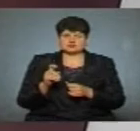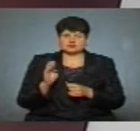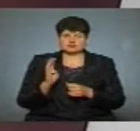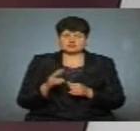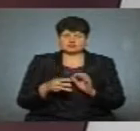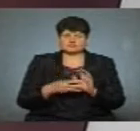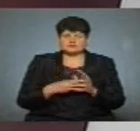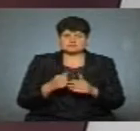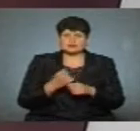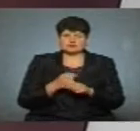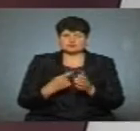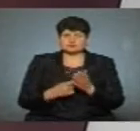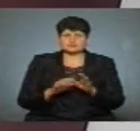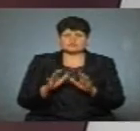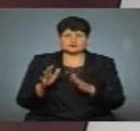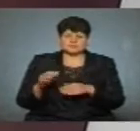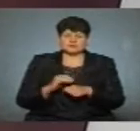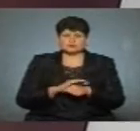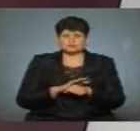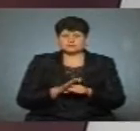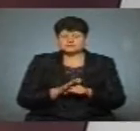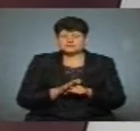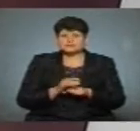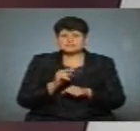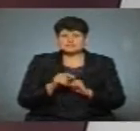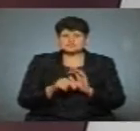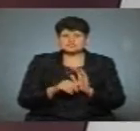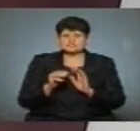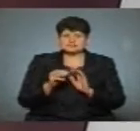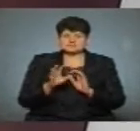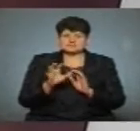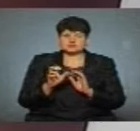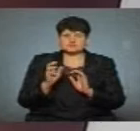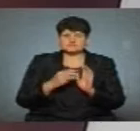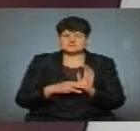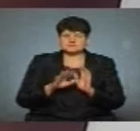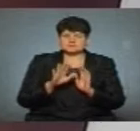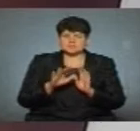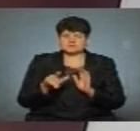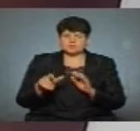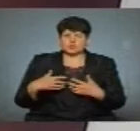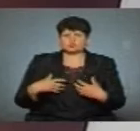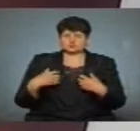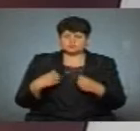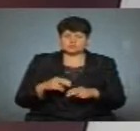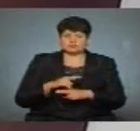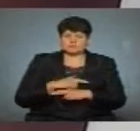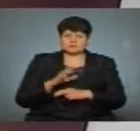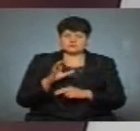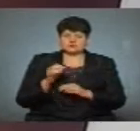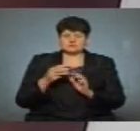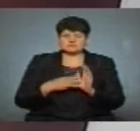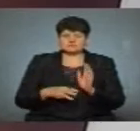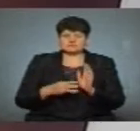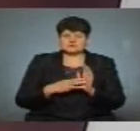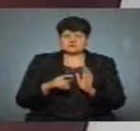20 148 лабораторно підтверджених випадків COVID-19. Із них 6585 пацієнтів одужали, померло